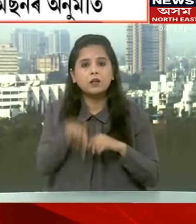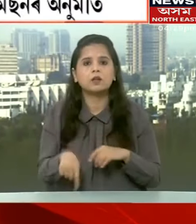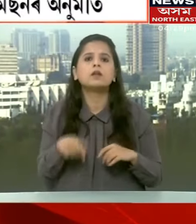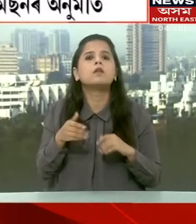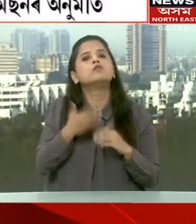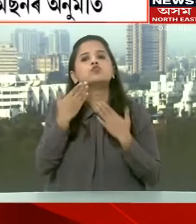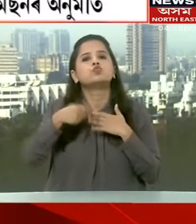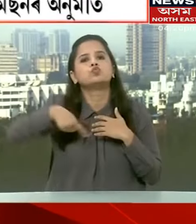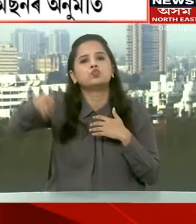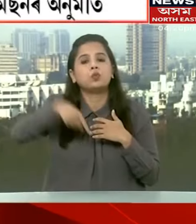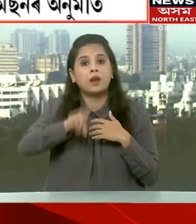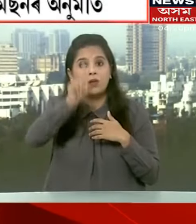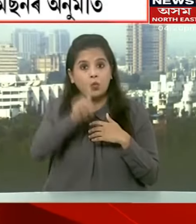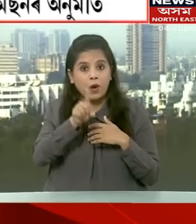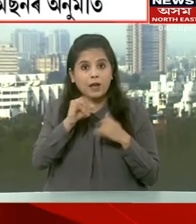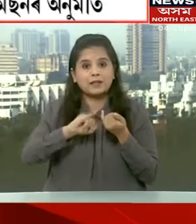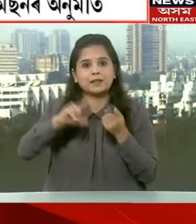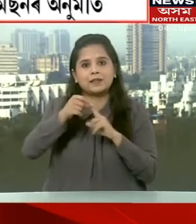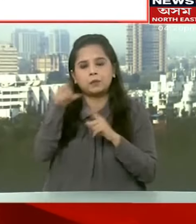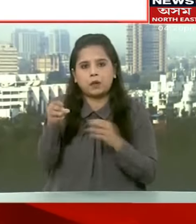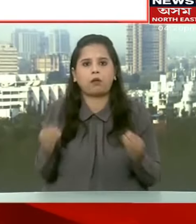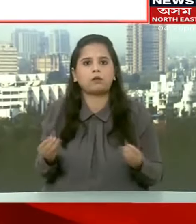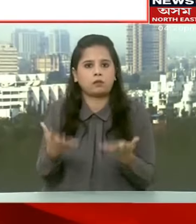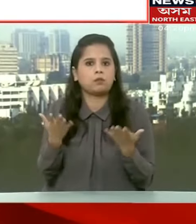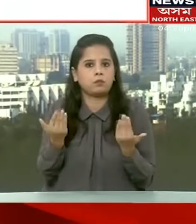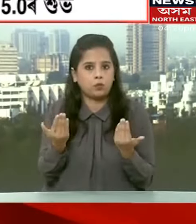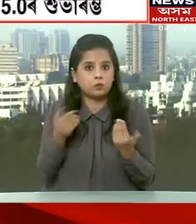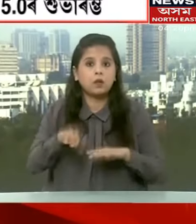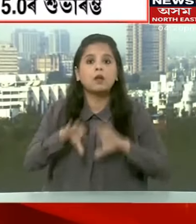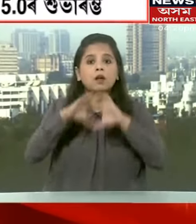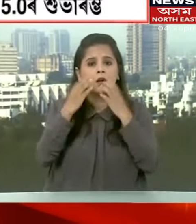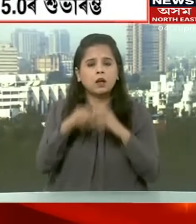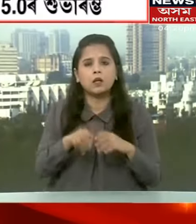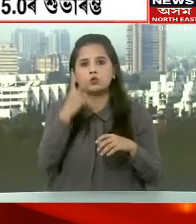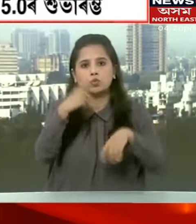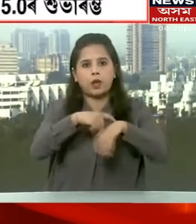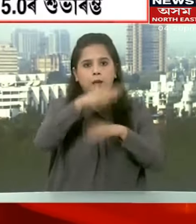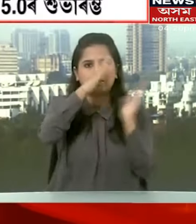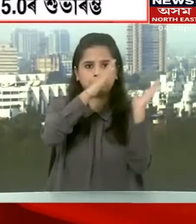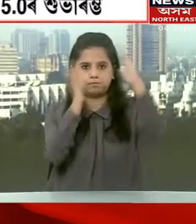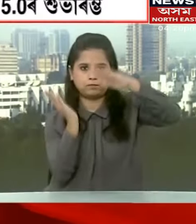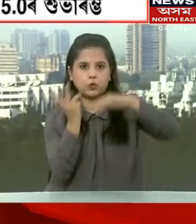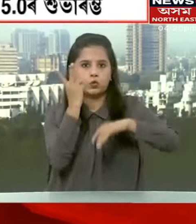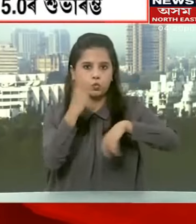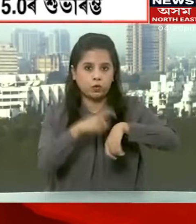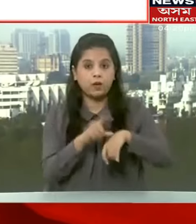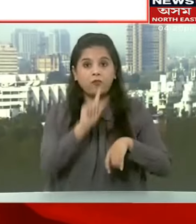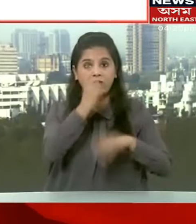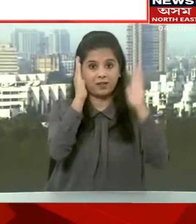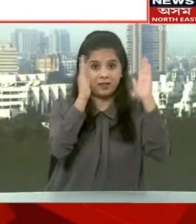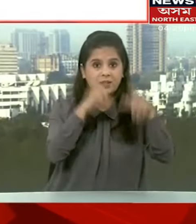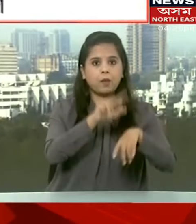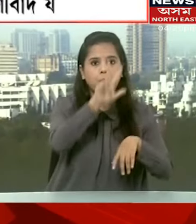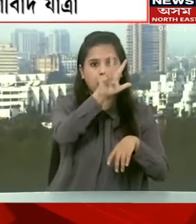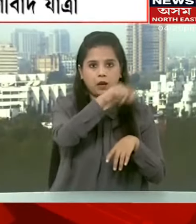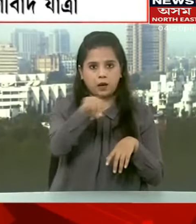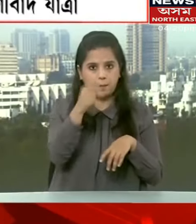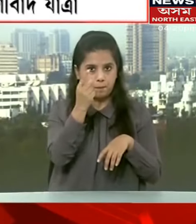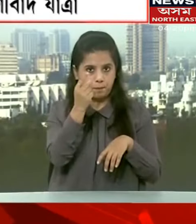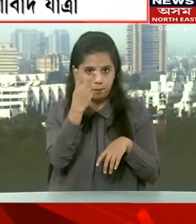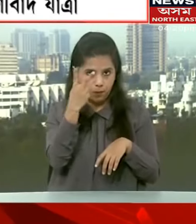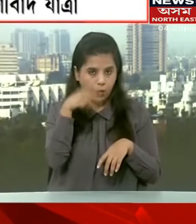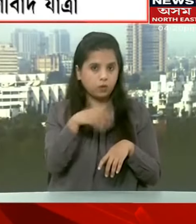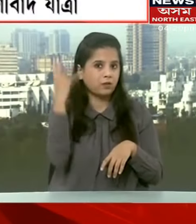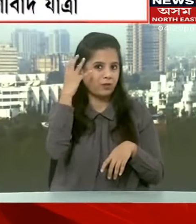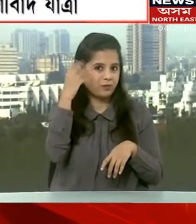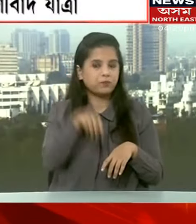पढ़ाई 1 सितंबर से शुरू होगी। कक्षाएं 2 पालियों में संचालित होंगी। पहली पाली सुबह 8 से दोपहर